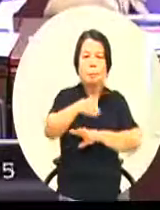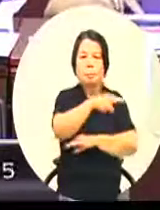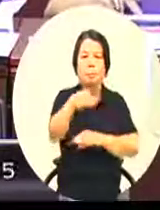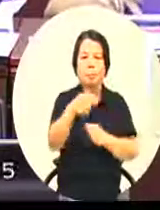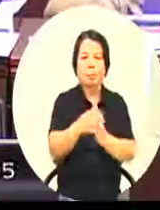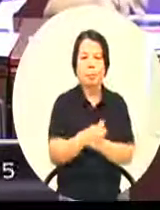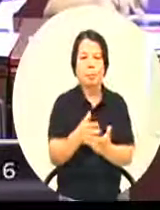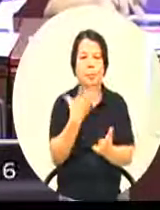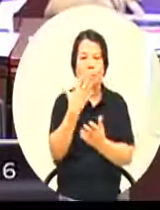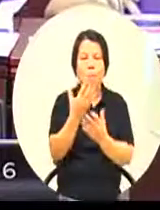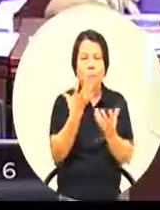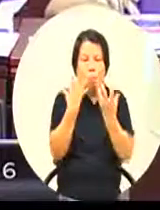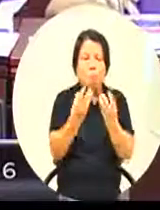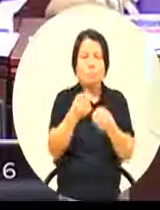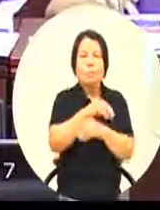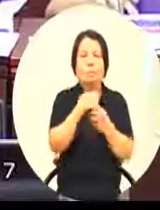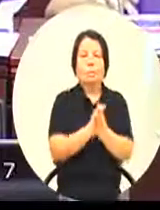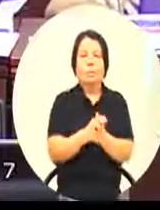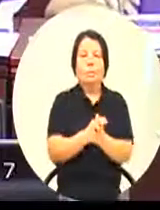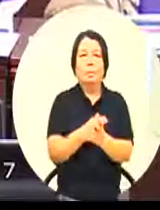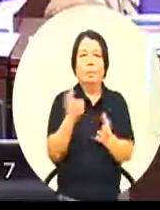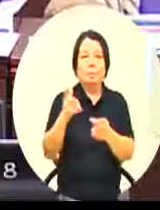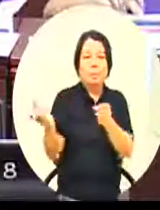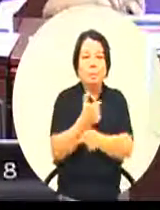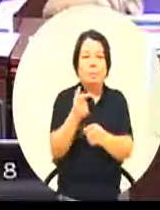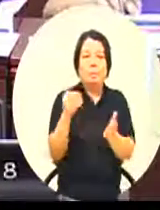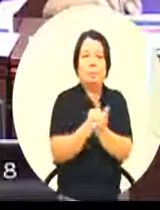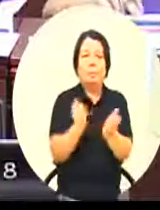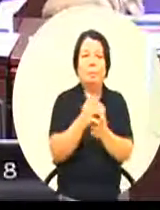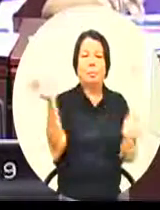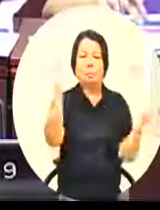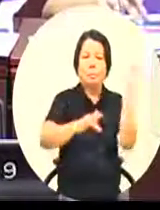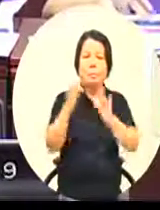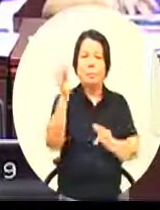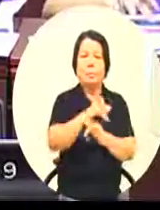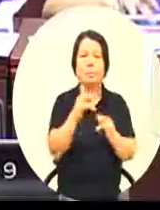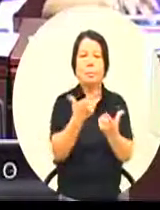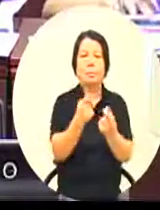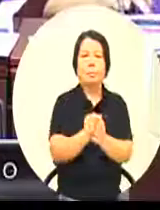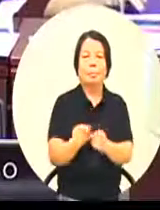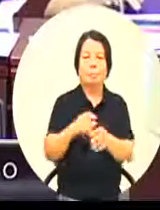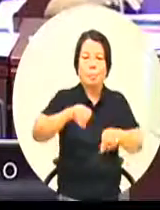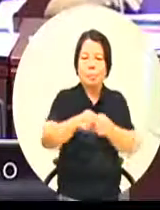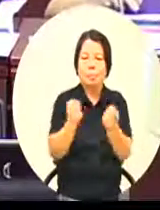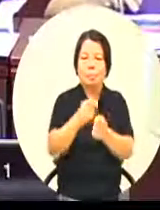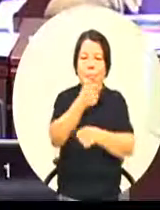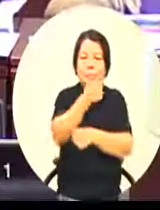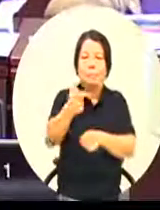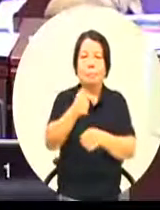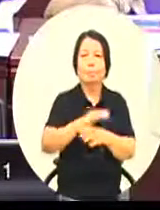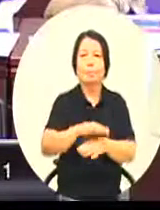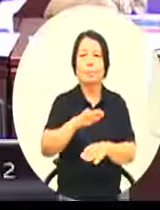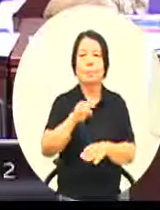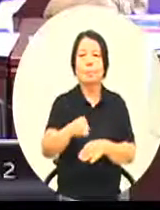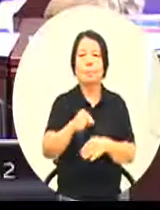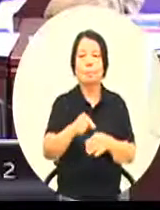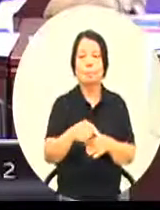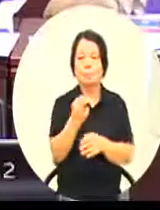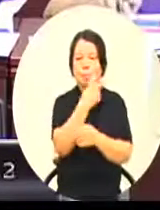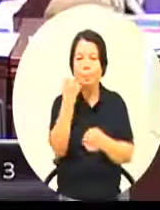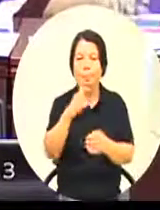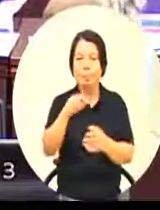生整个大风倒了以后，所有的受损的状况还有树倒的情况也非常严重。那那个时候就发现